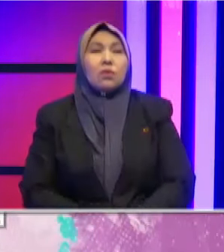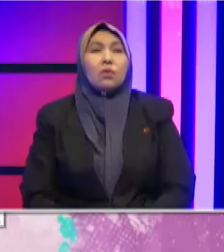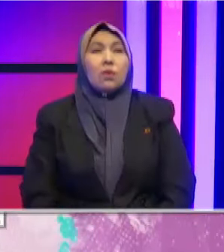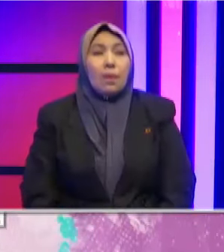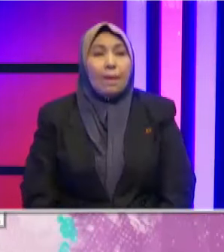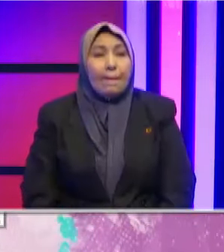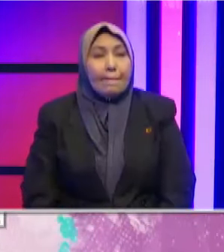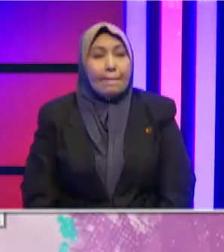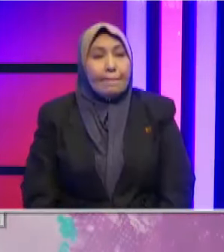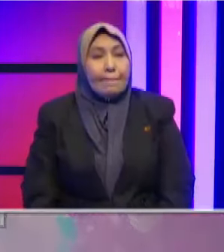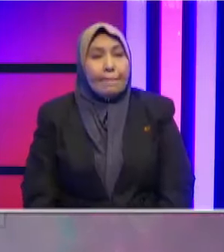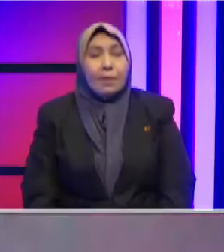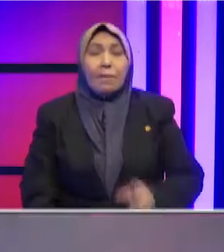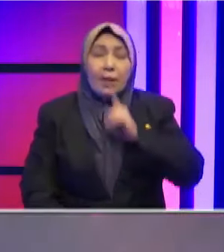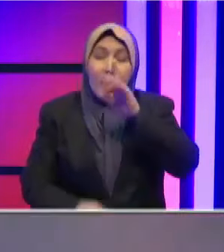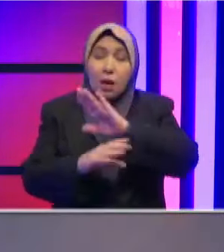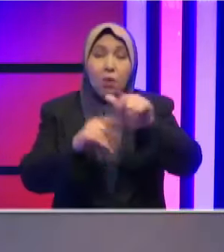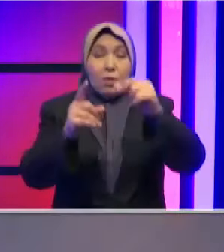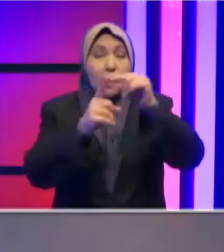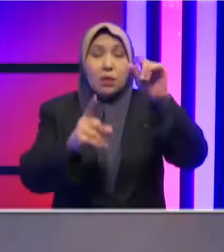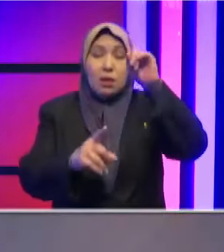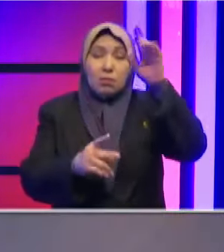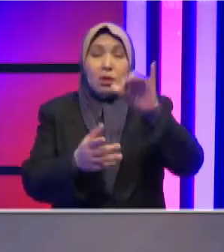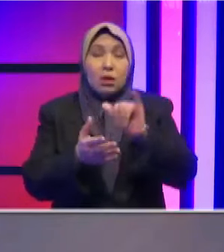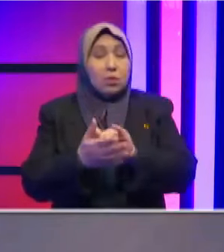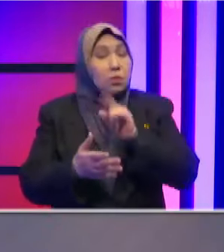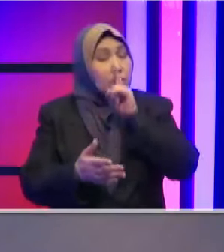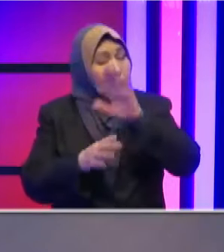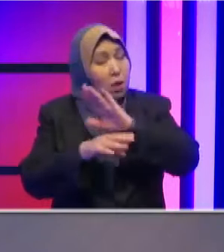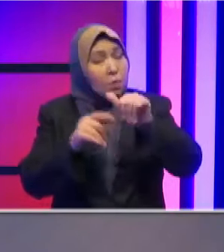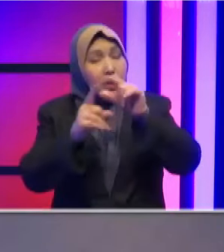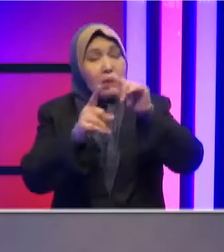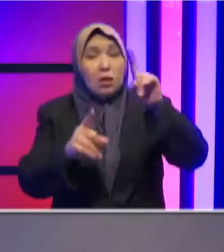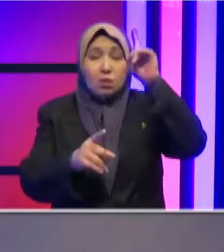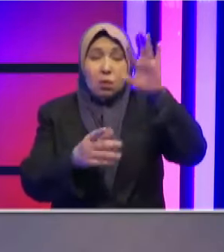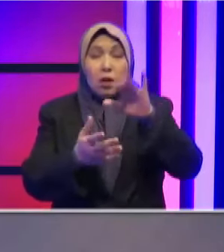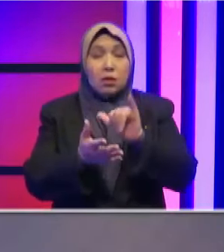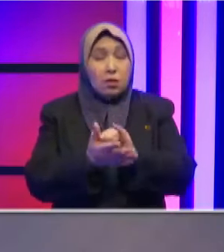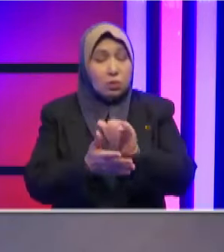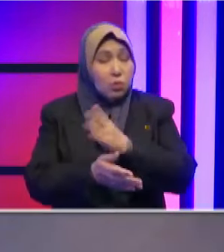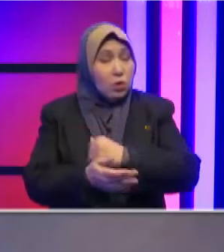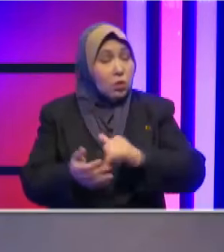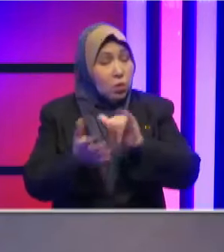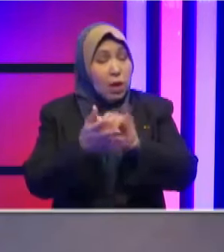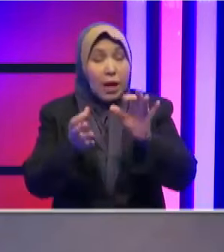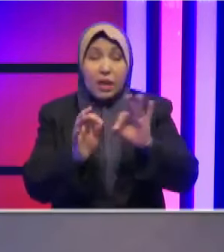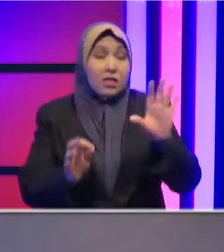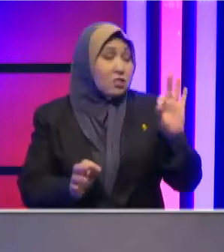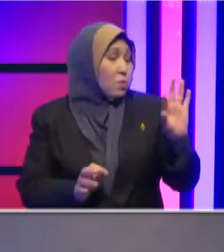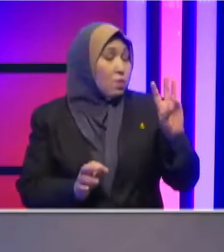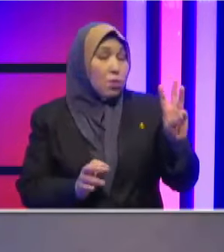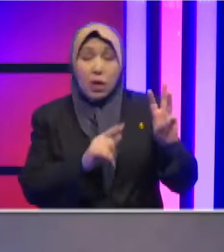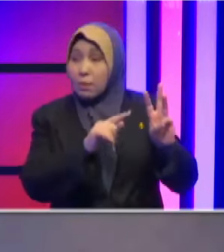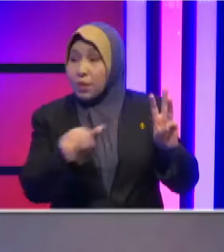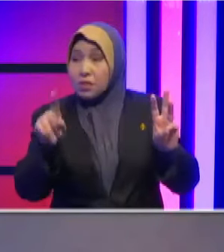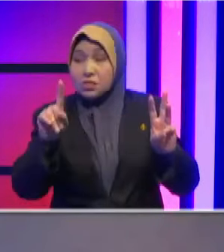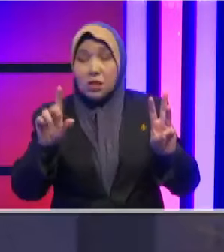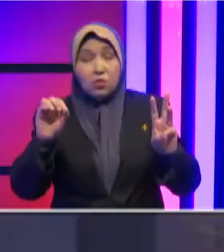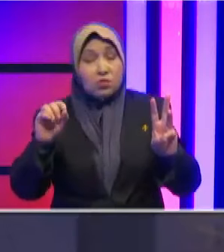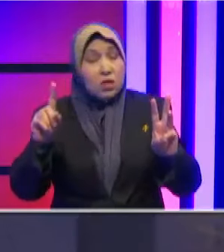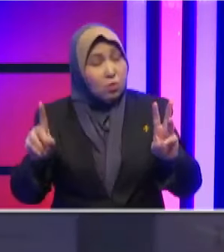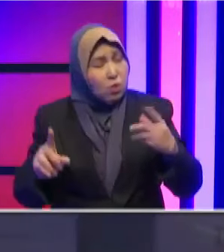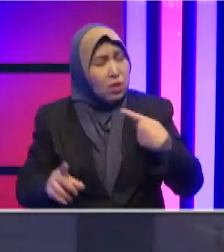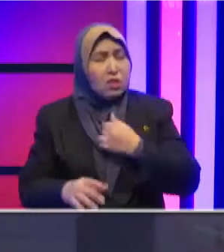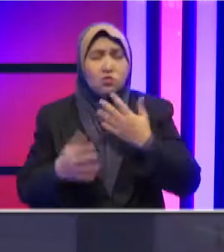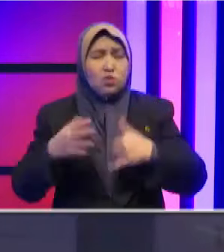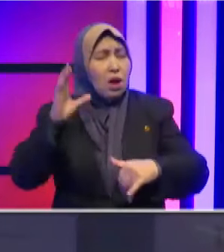Hoon solowloh shadaqallahul adzim itu layak daripada ayat 96-101 yang telah